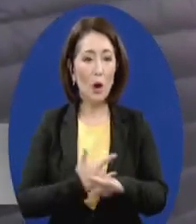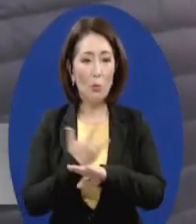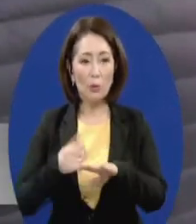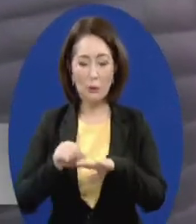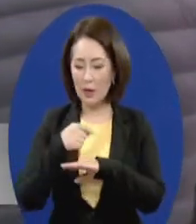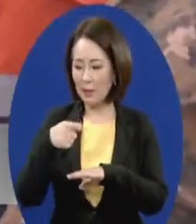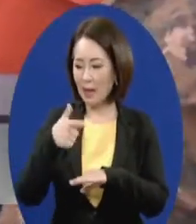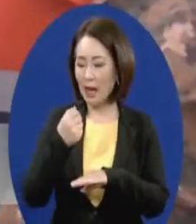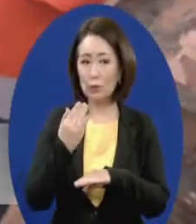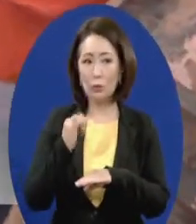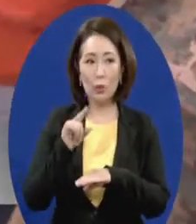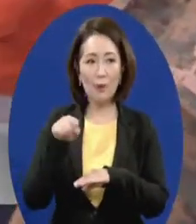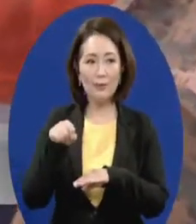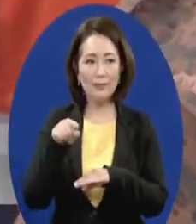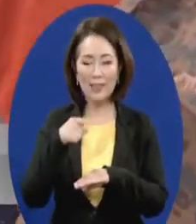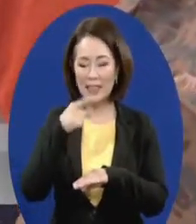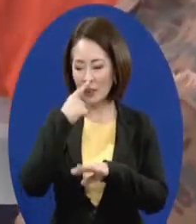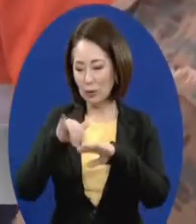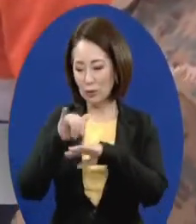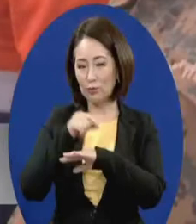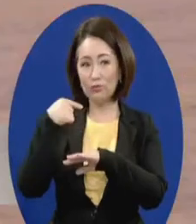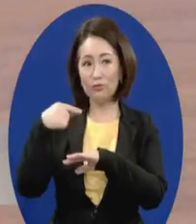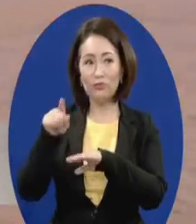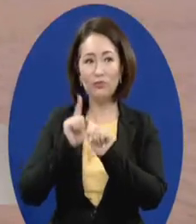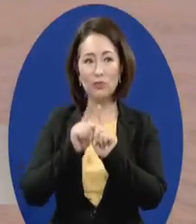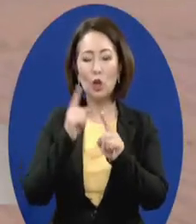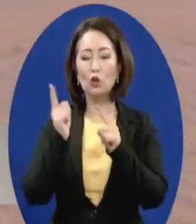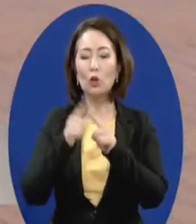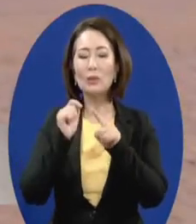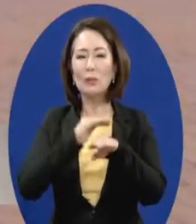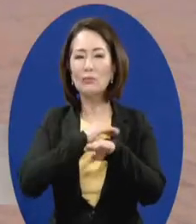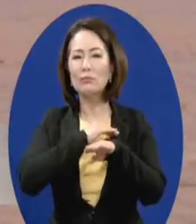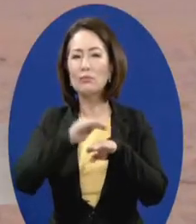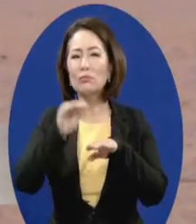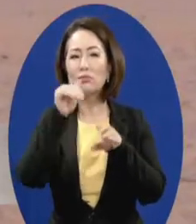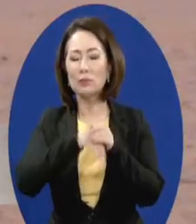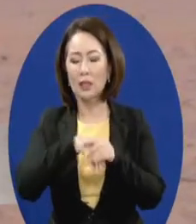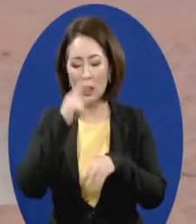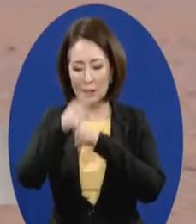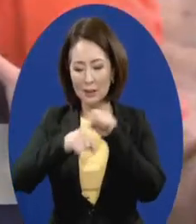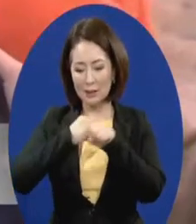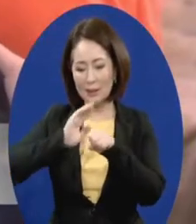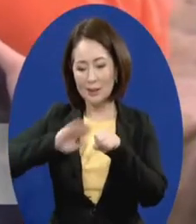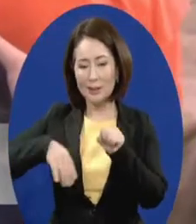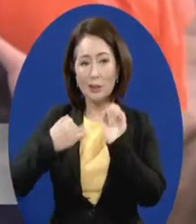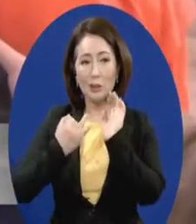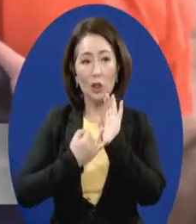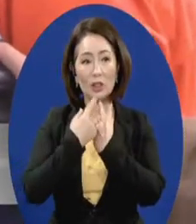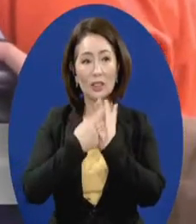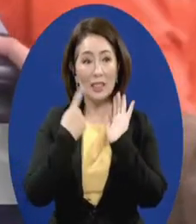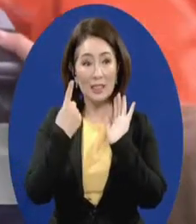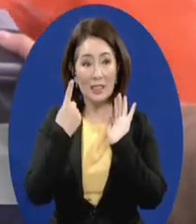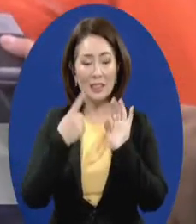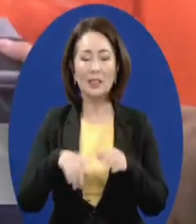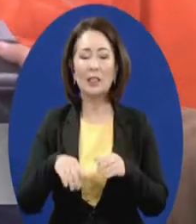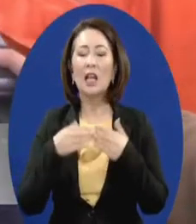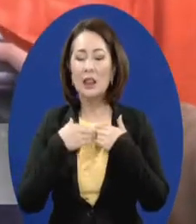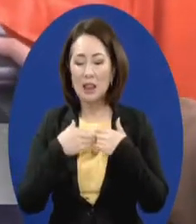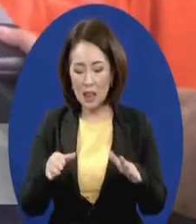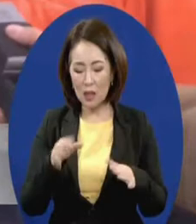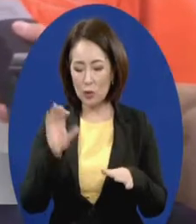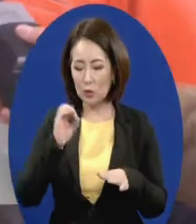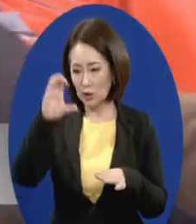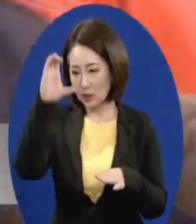Өмнөгов аймгийн Гашуун Сухатаас Бүгд Найрамт руу чиглэсэн төмөр замын ажлыг ирэх жилийн 7-р сарын 1 гэхэд ашиглалтанд оруулна гэдгийг